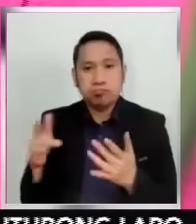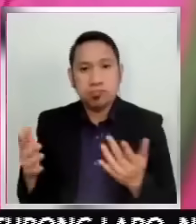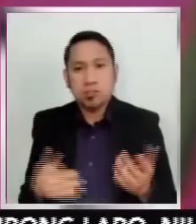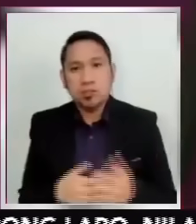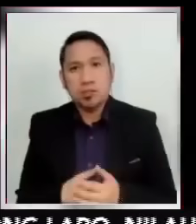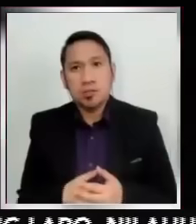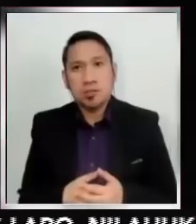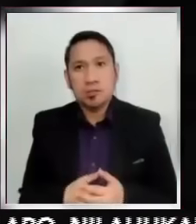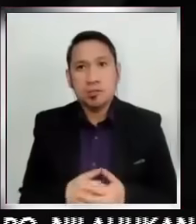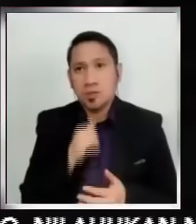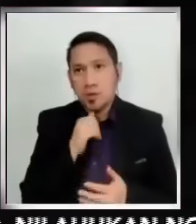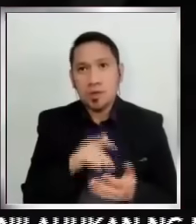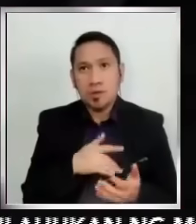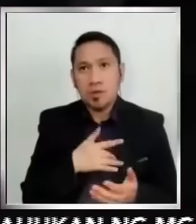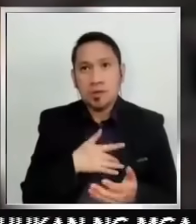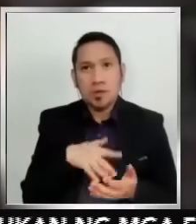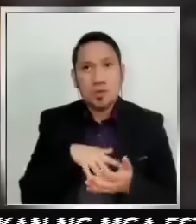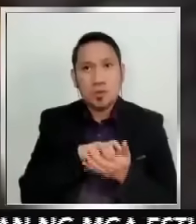manghina.